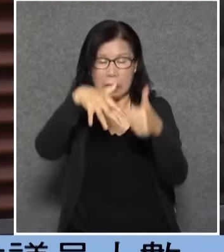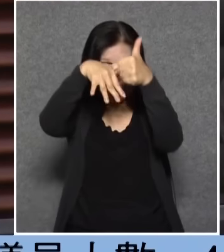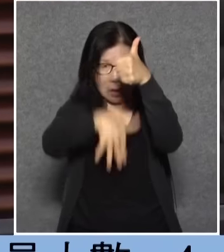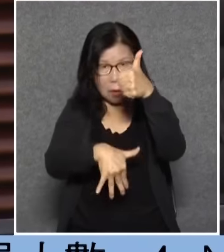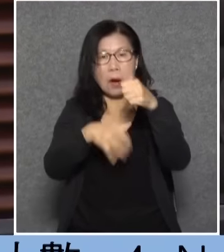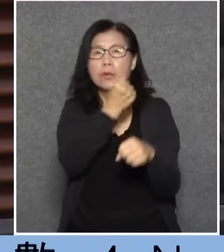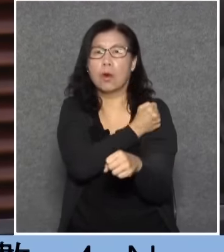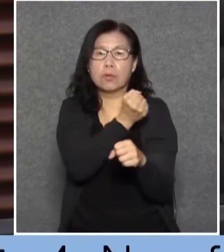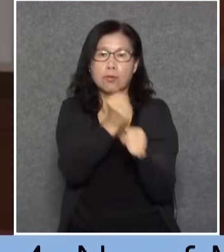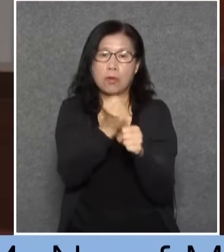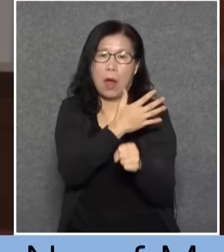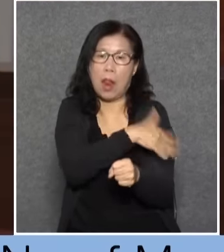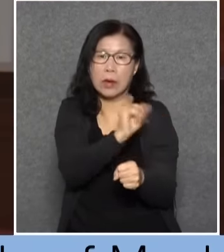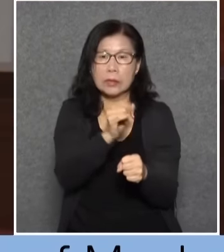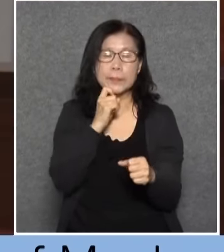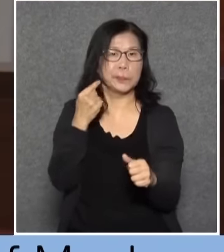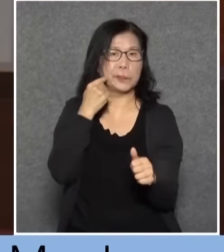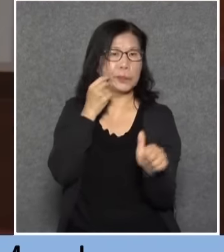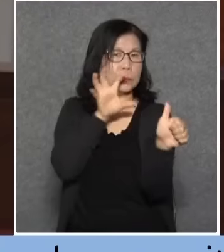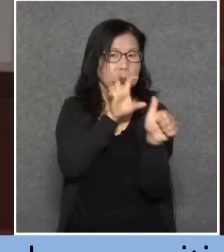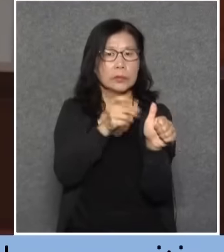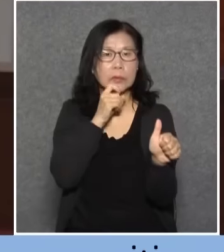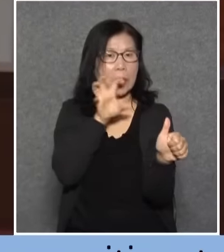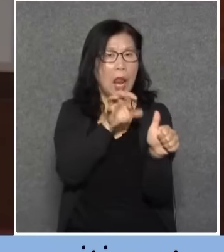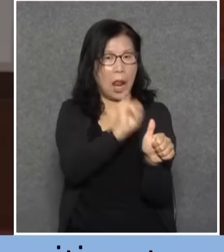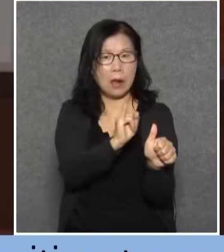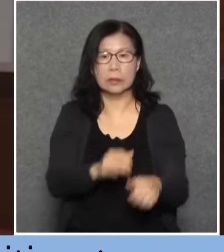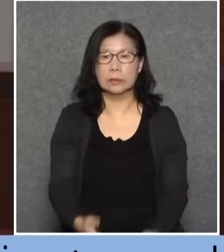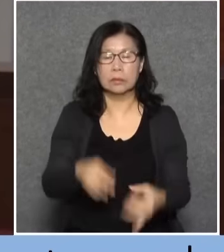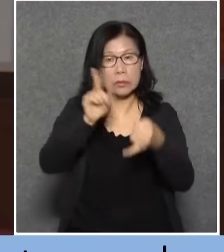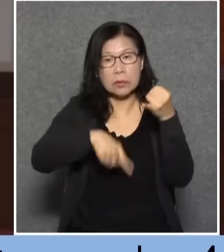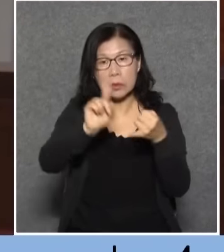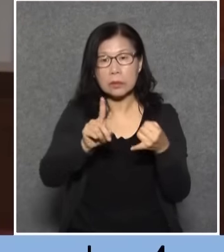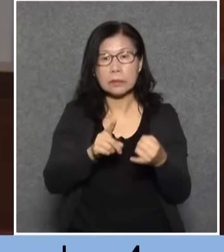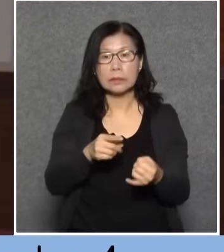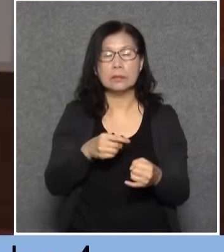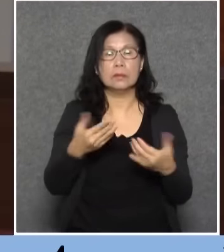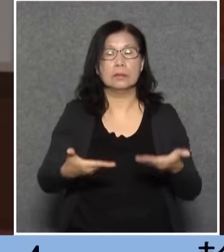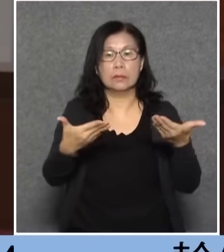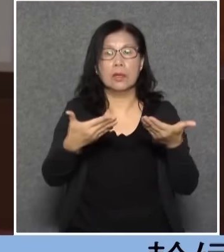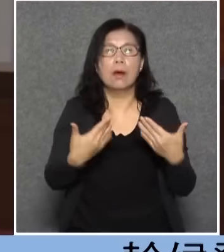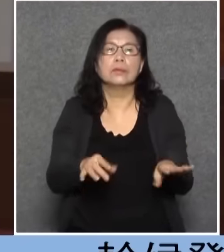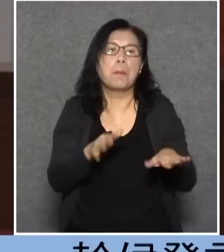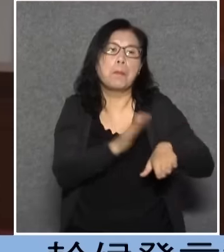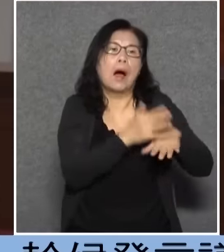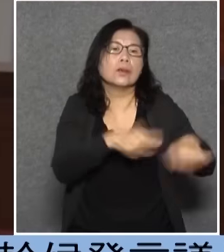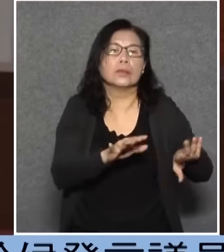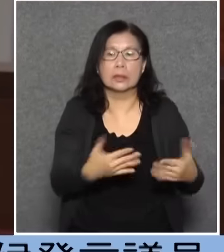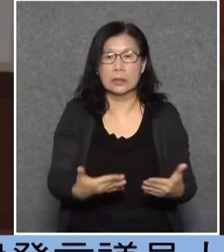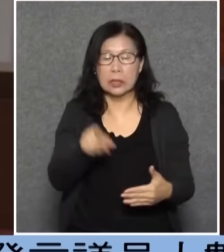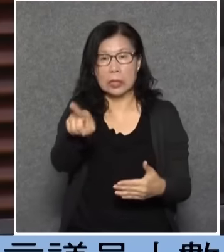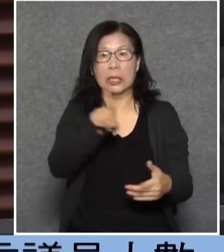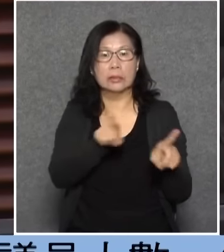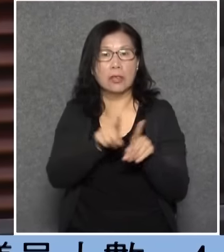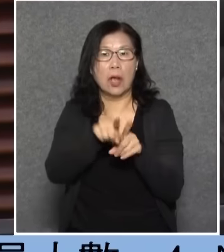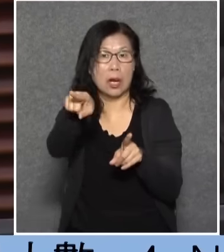職守，是嚴厲譴責通斥你，結果你高高舉起輕輕放下，你都要炒油。我